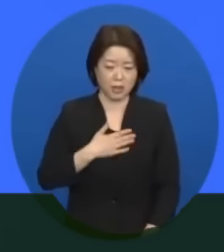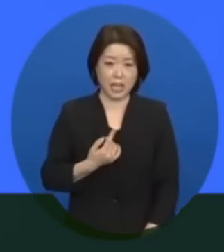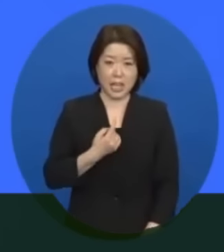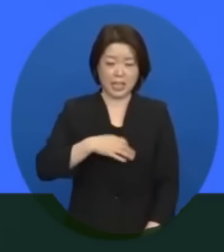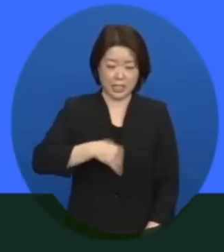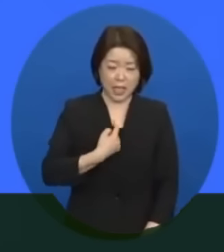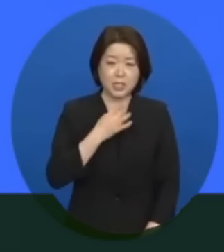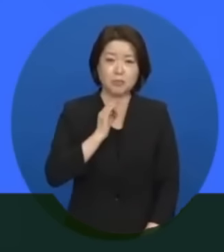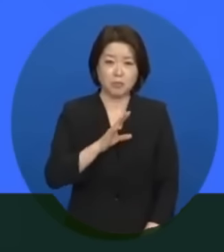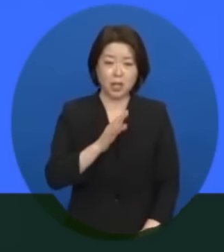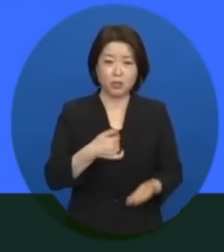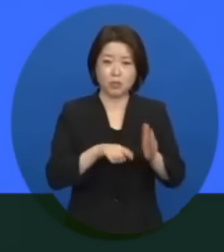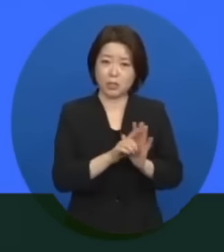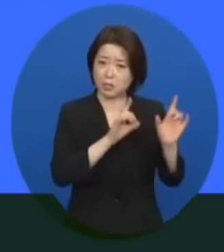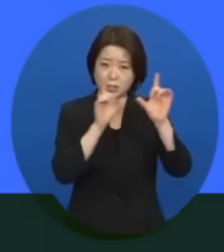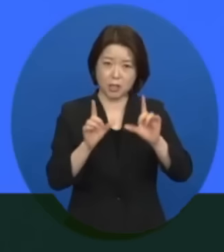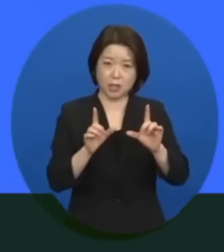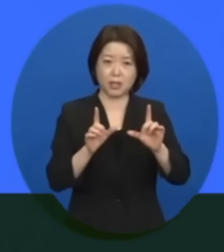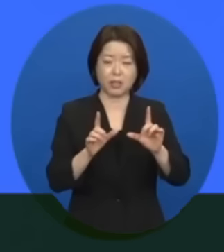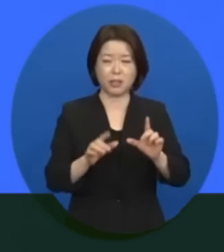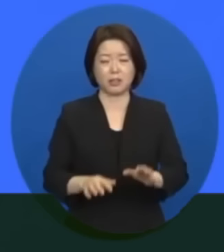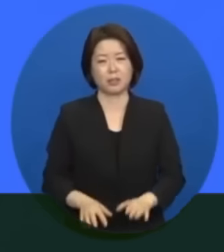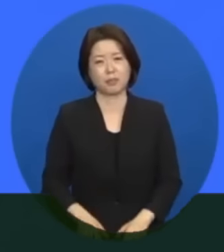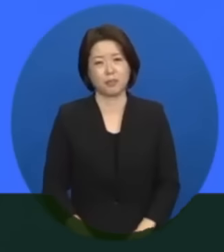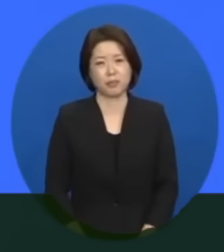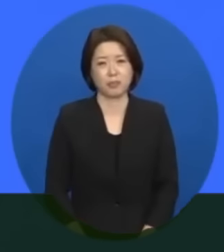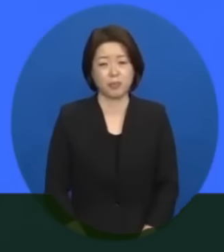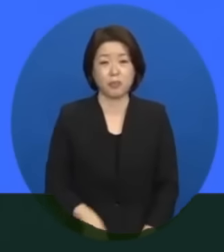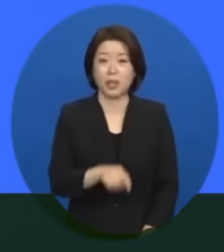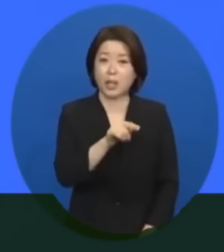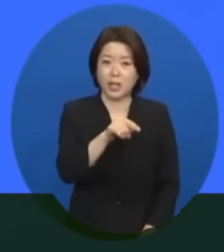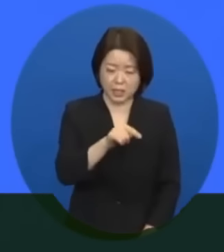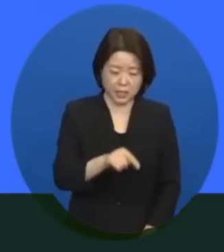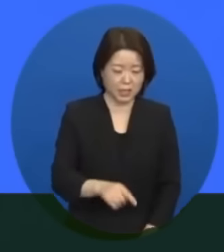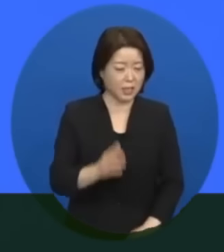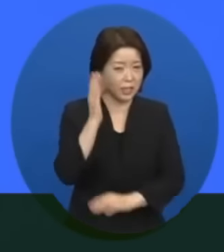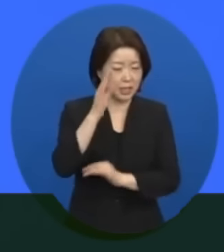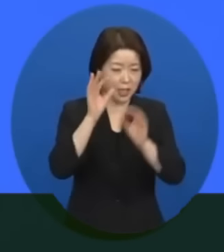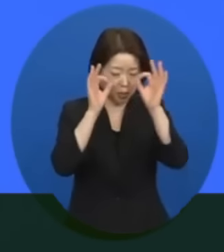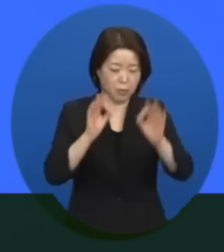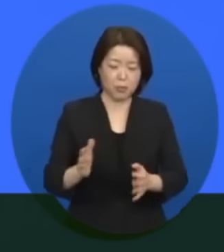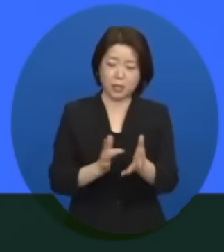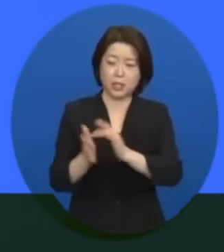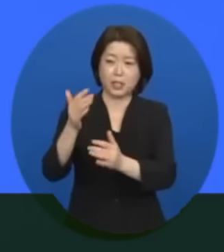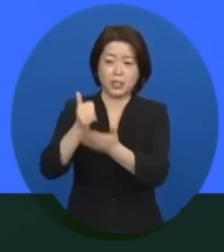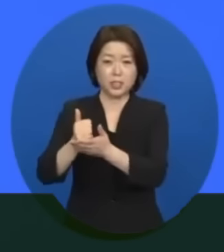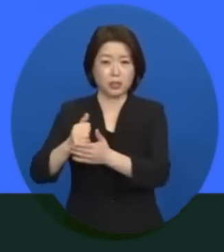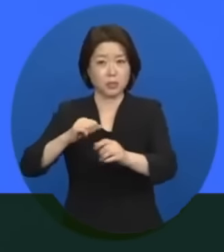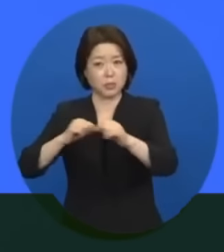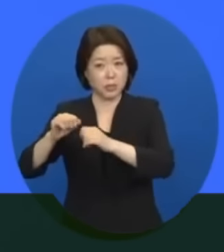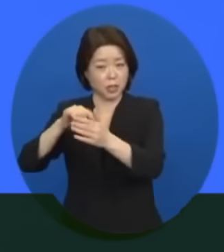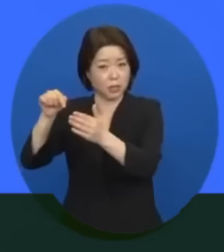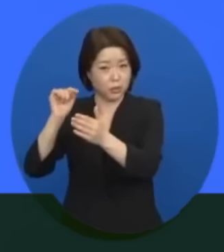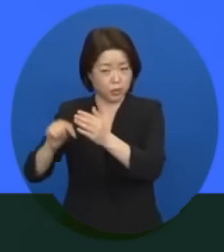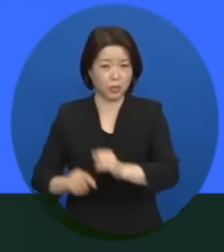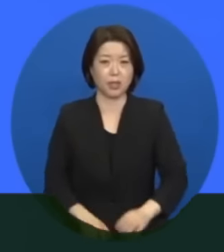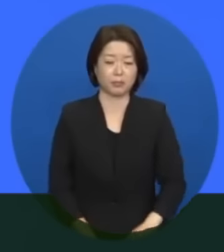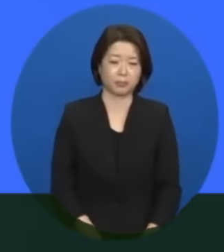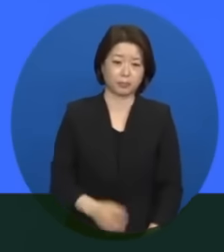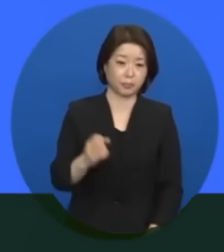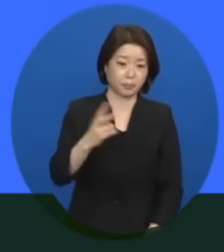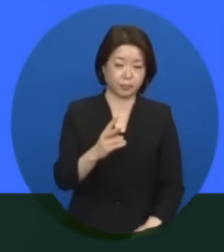살아가는 사람입니까이 대가의 이야기를 보면요 예수님의 사역 중에 부활 엄밀 얘기하면